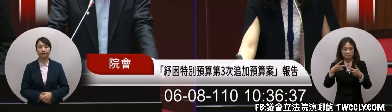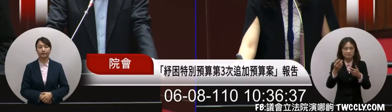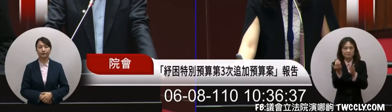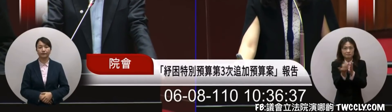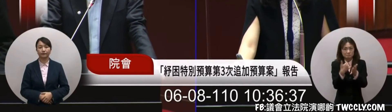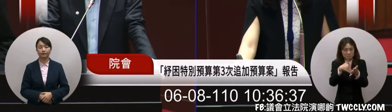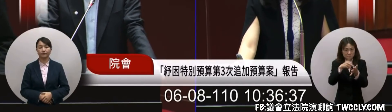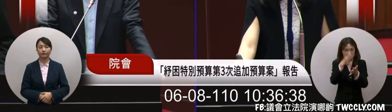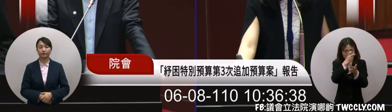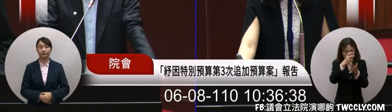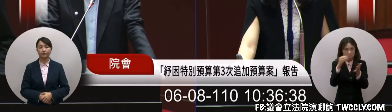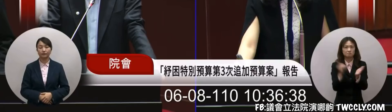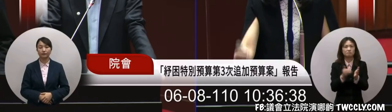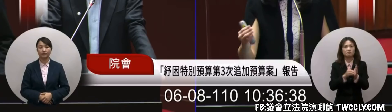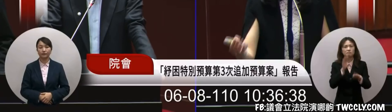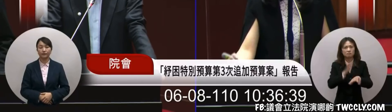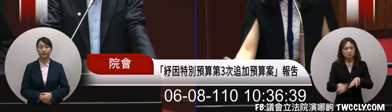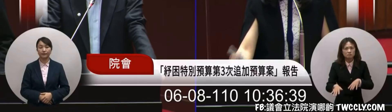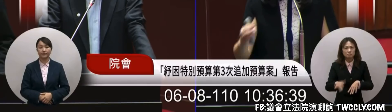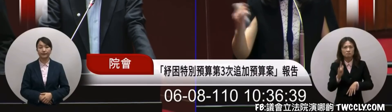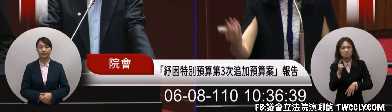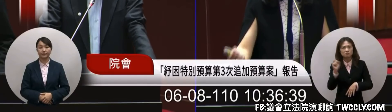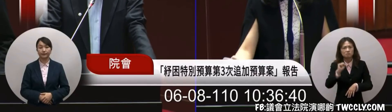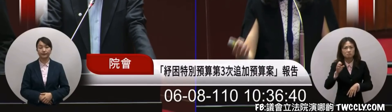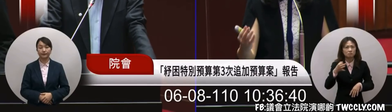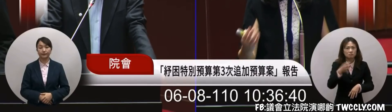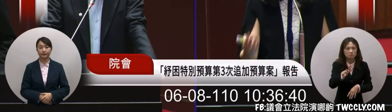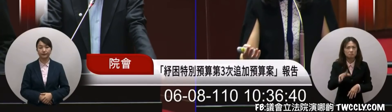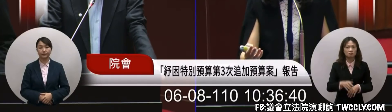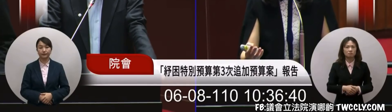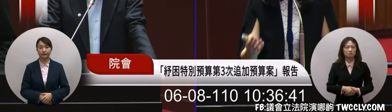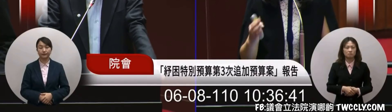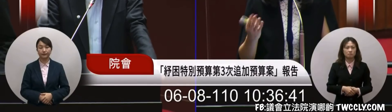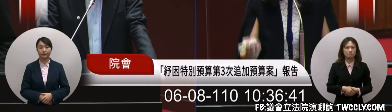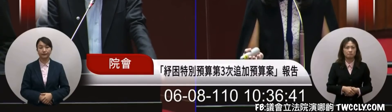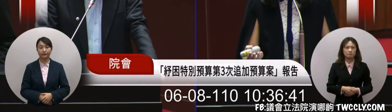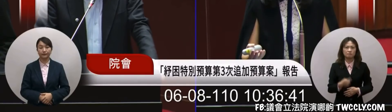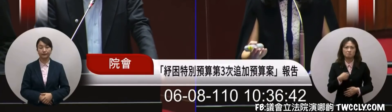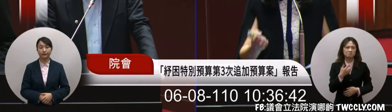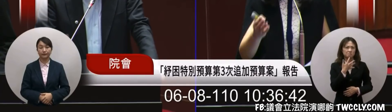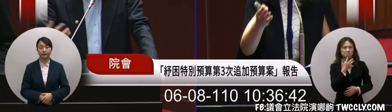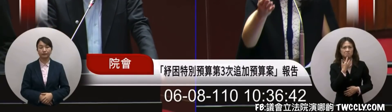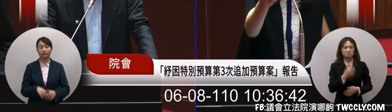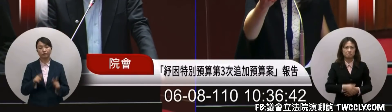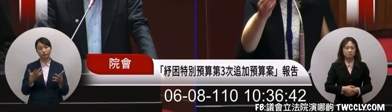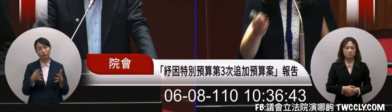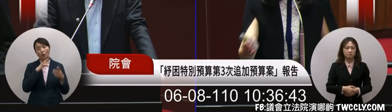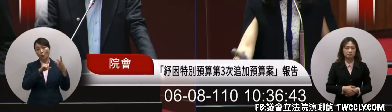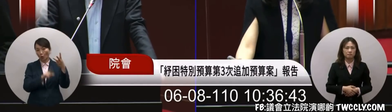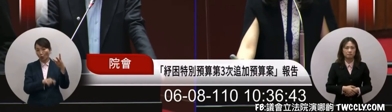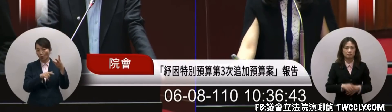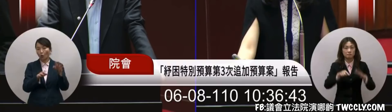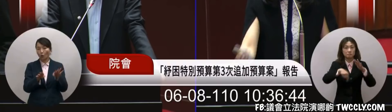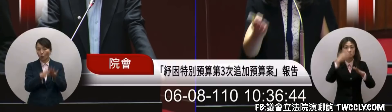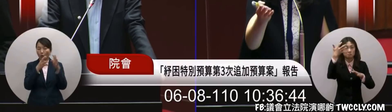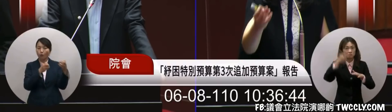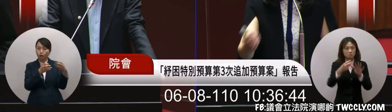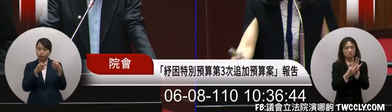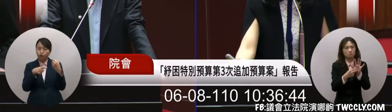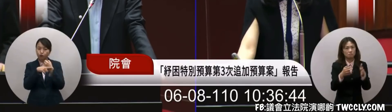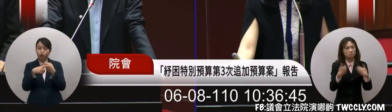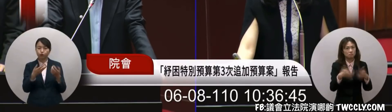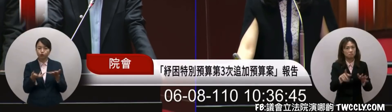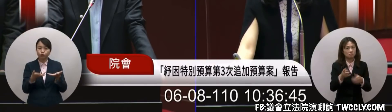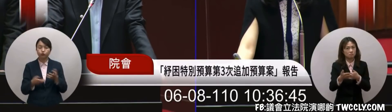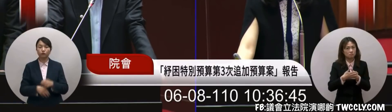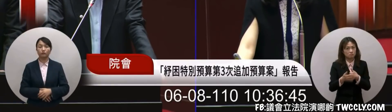吗？我觉得这种东西都还是要有按照程序走。你差这半个月到底差在哪里？我是不太理解了。 我们大概3个月就开始 在谈相关的程序。院长，你要不要说说话？你可以